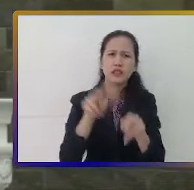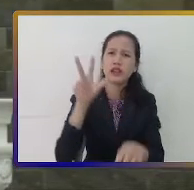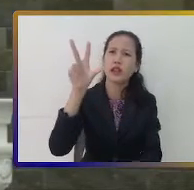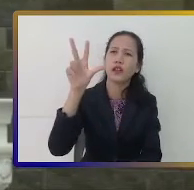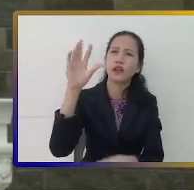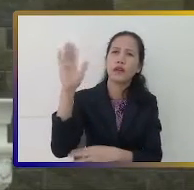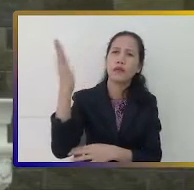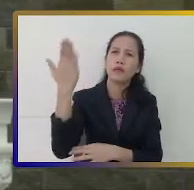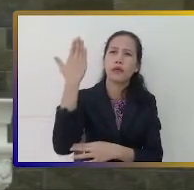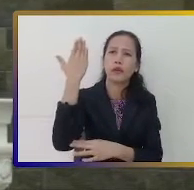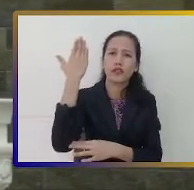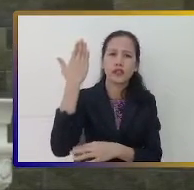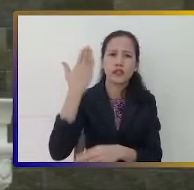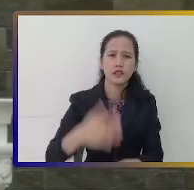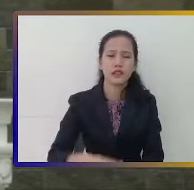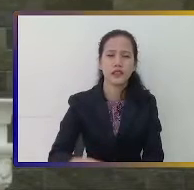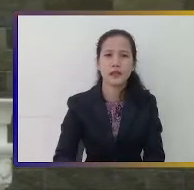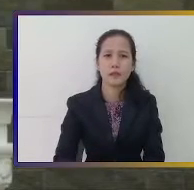sa pamagitan na po ng pag-iihi.